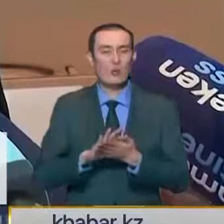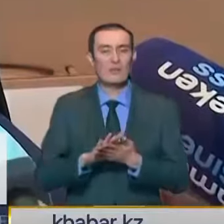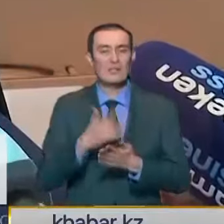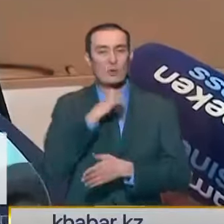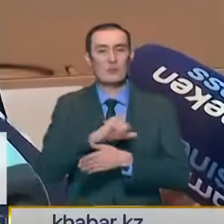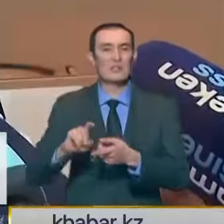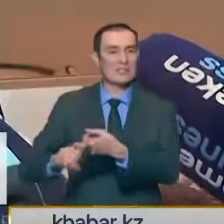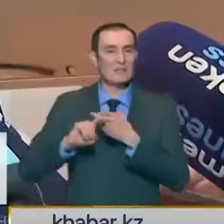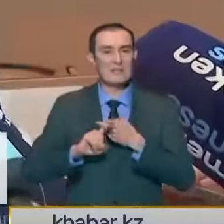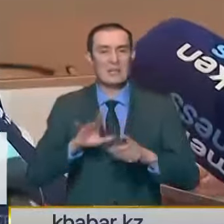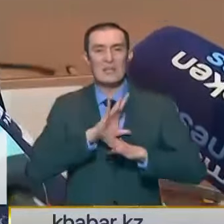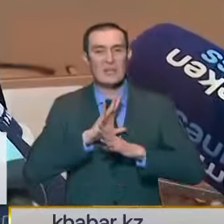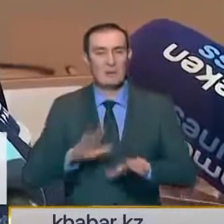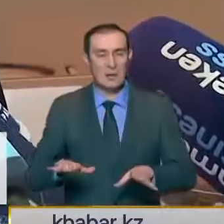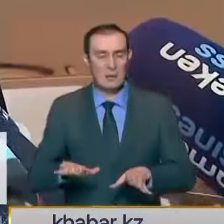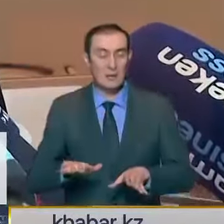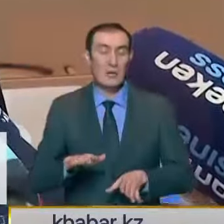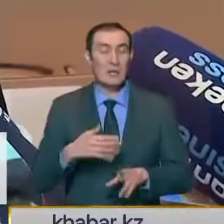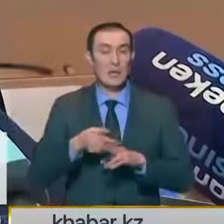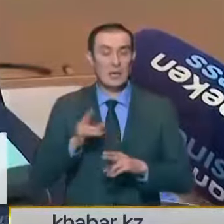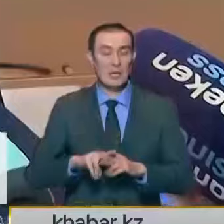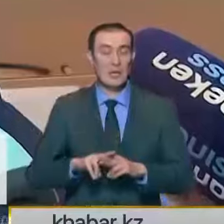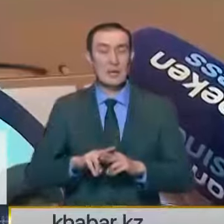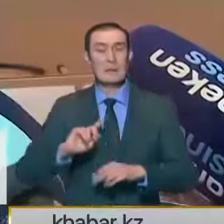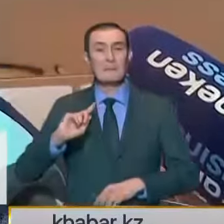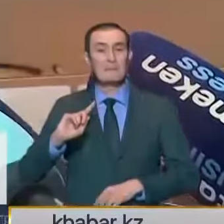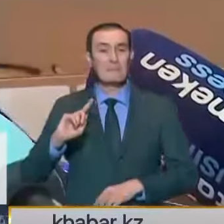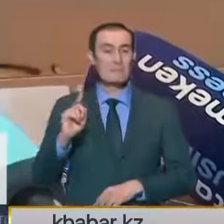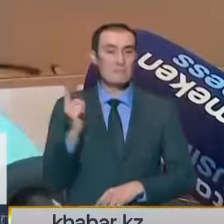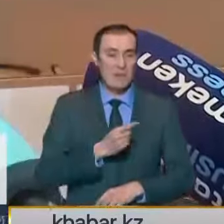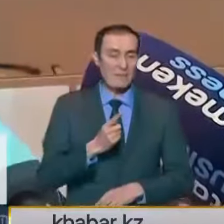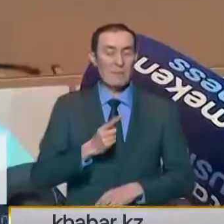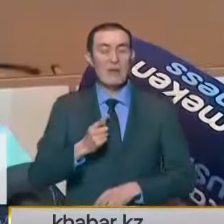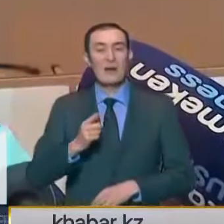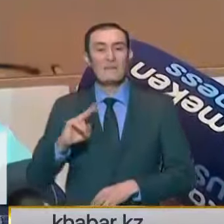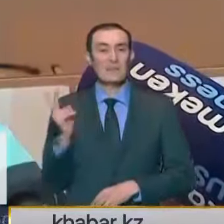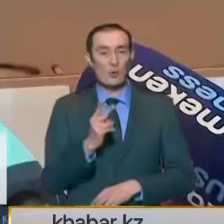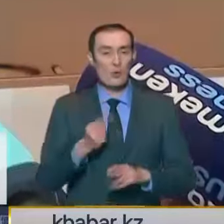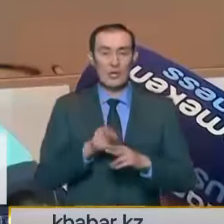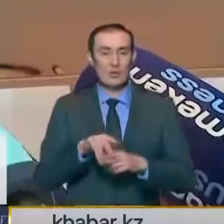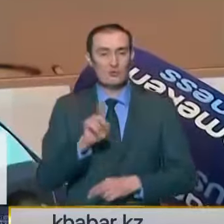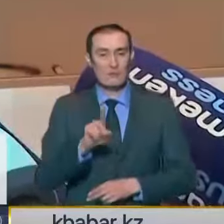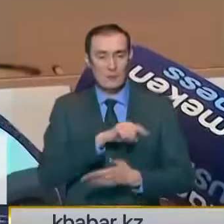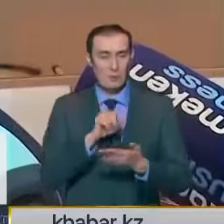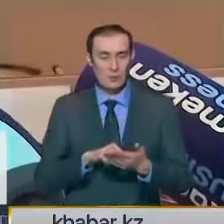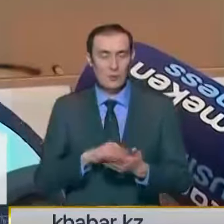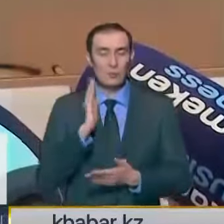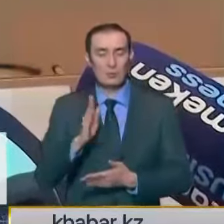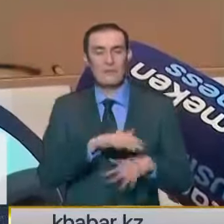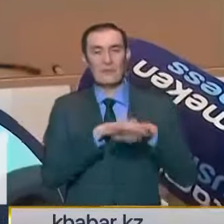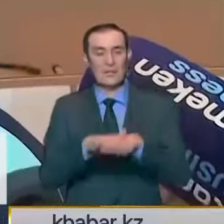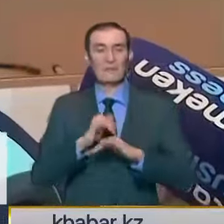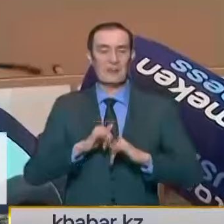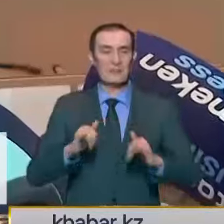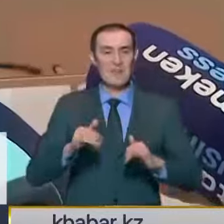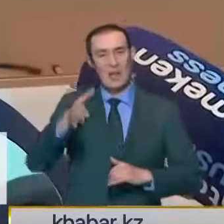страны и это первое второе - это конечно а будут вкладывать в